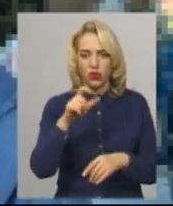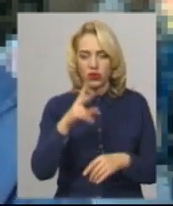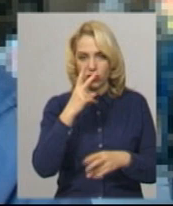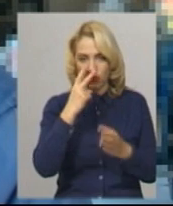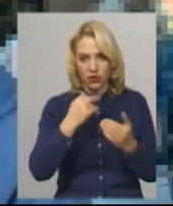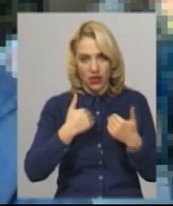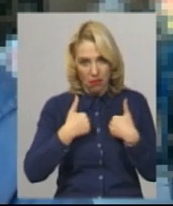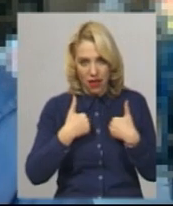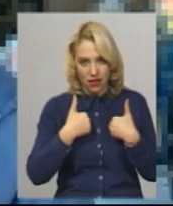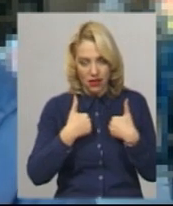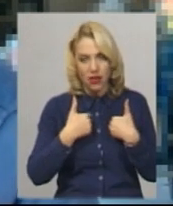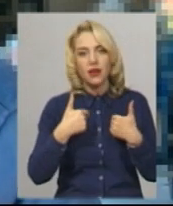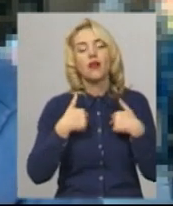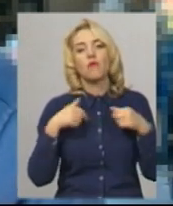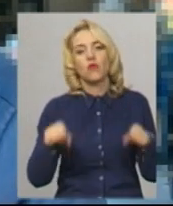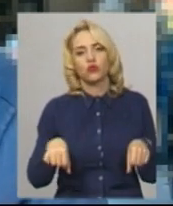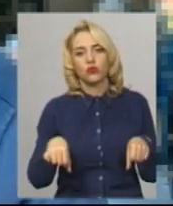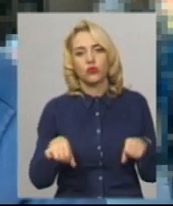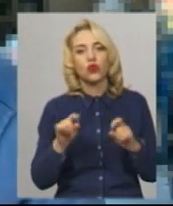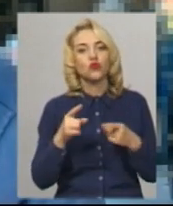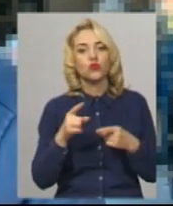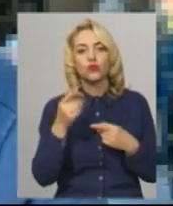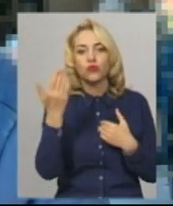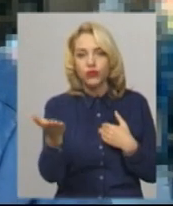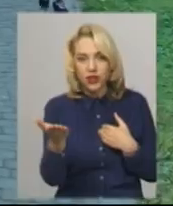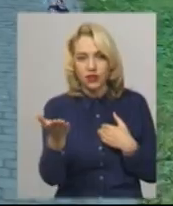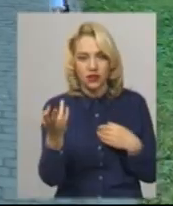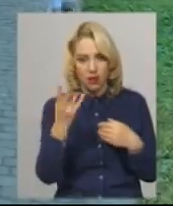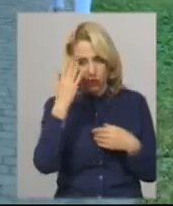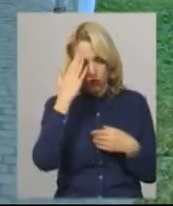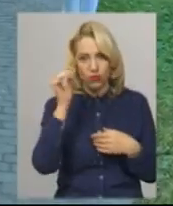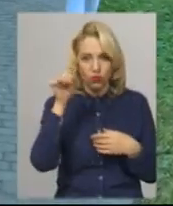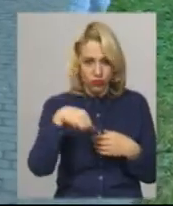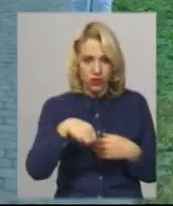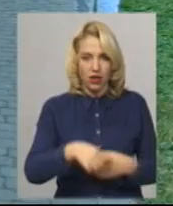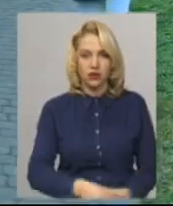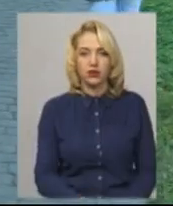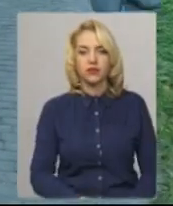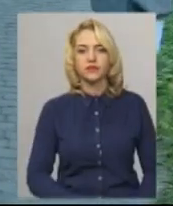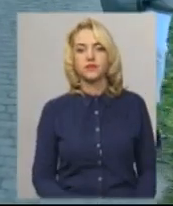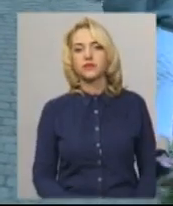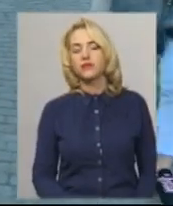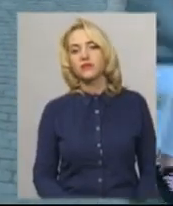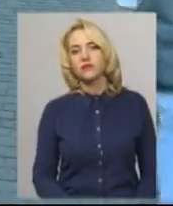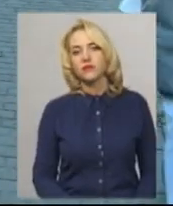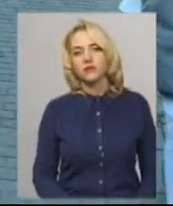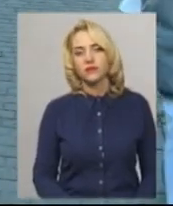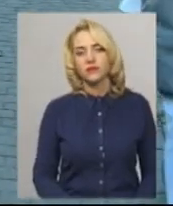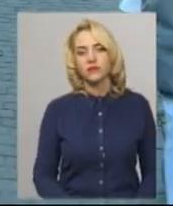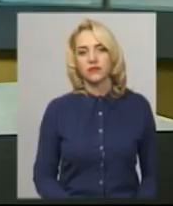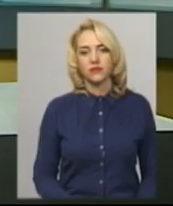мене, скажімо так, що я можу, то чого їй опустити голову? Світлана Поробок, Юрій Чорний, новини на Суспільному, Хмельницький.